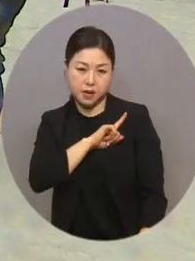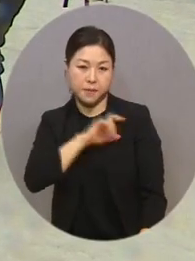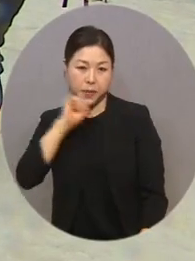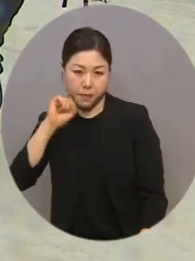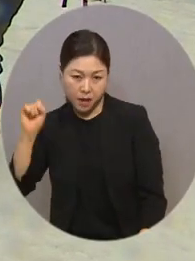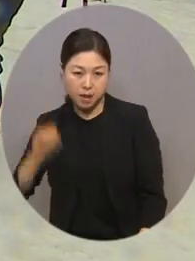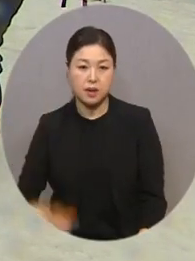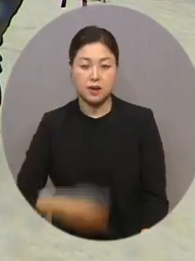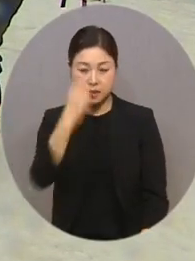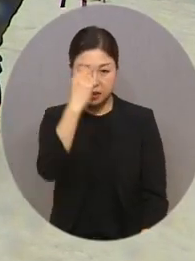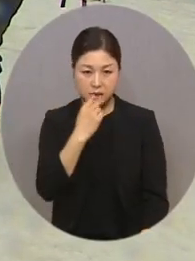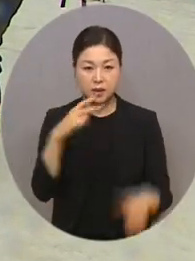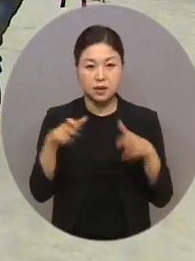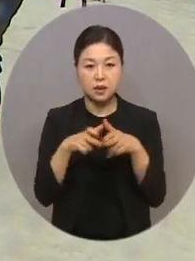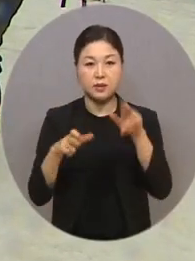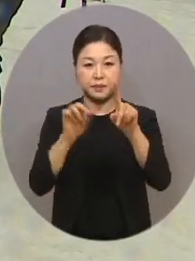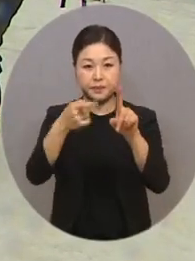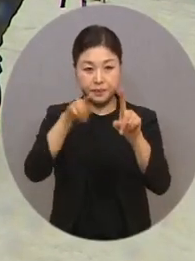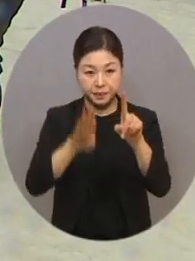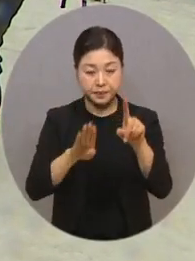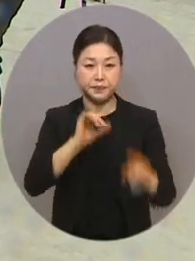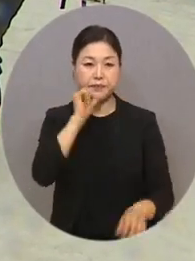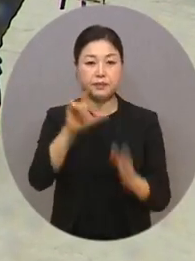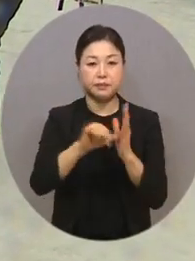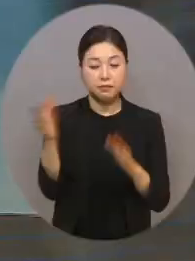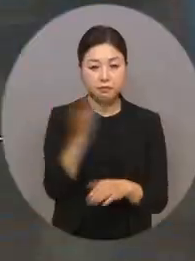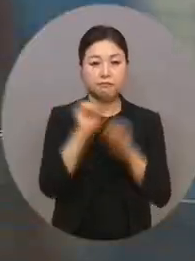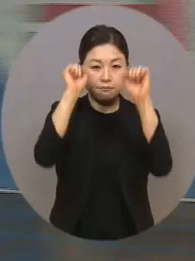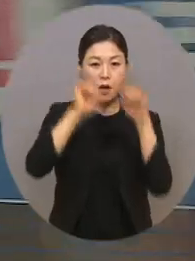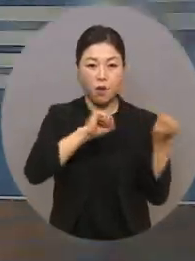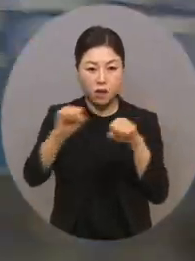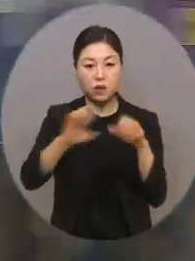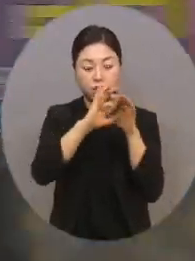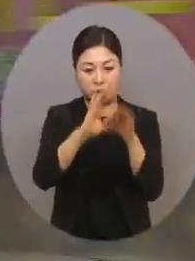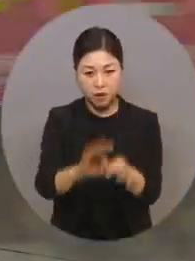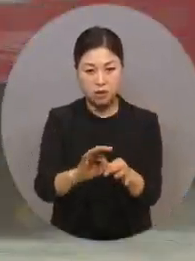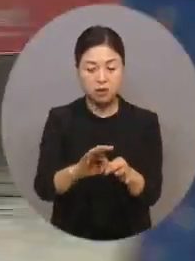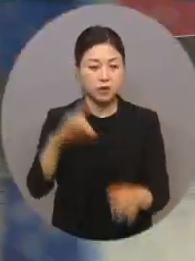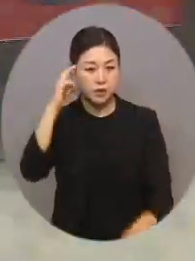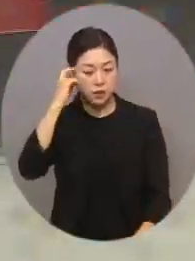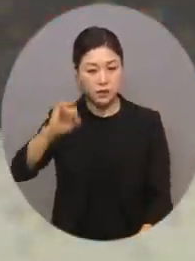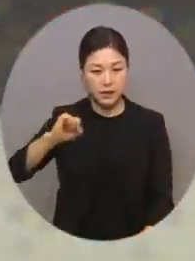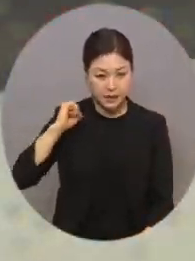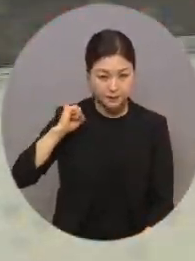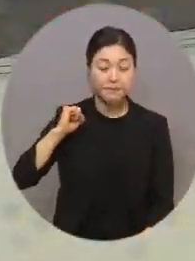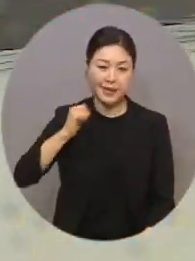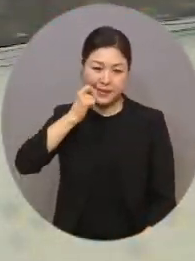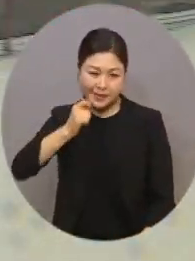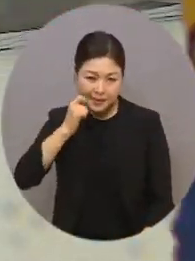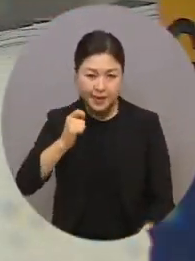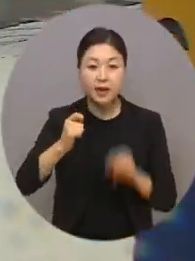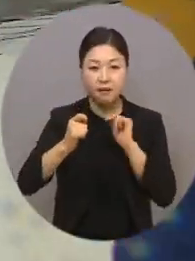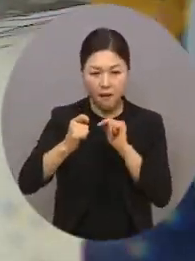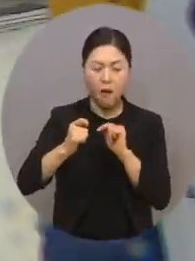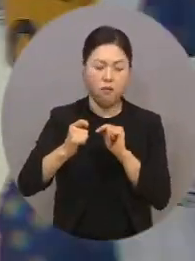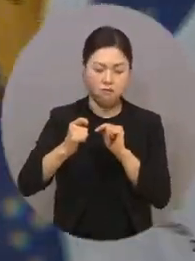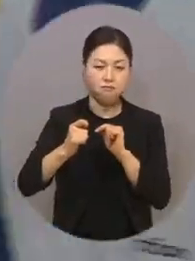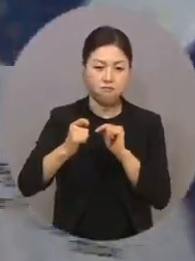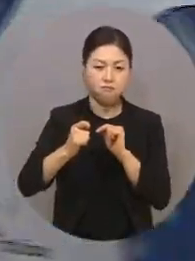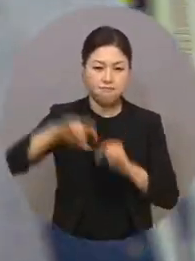시각장애 1급을 안고 태어났지만 5살 때부터 체육활동을 하며 강인한 정신력과 끈기를 가진 최사라